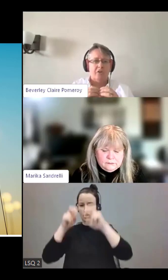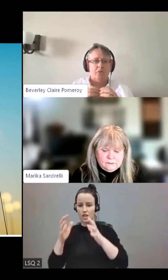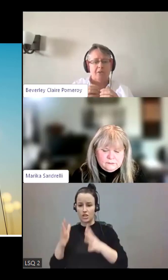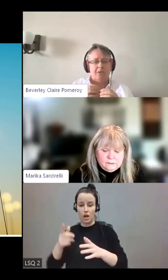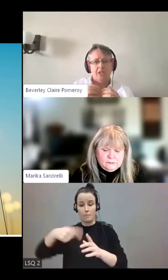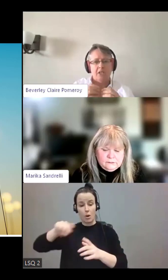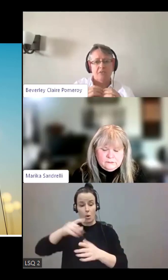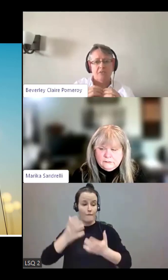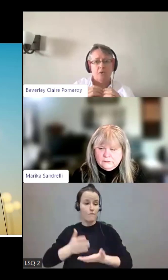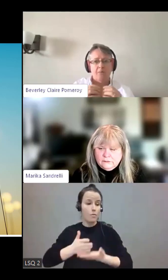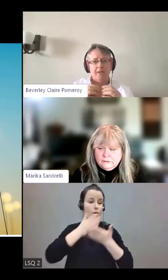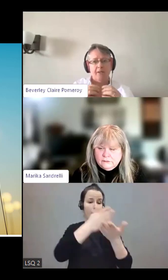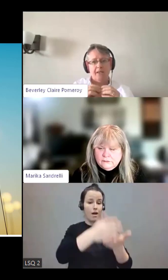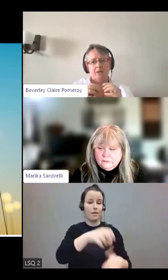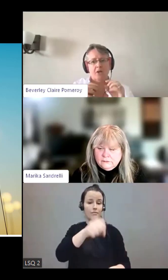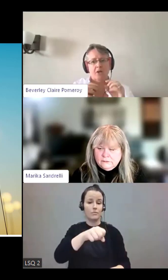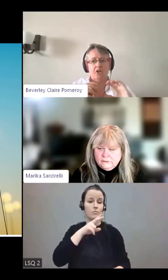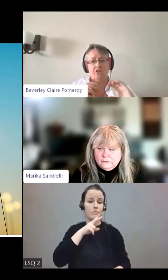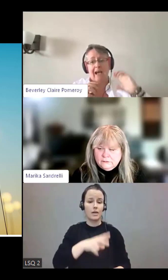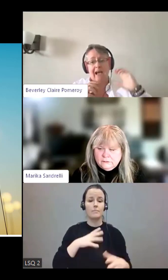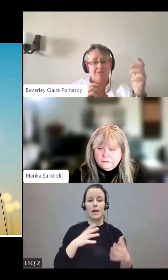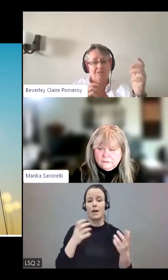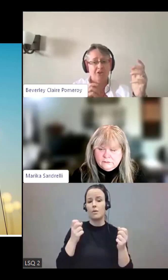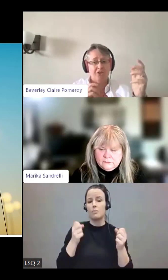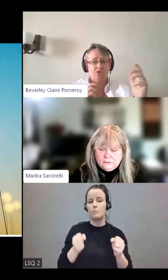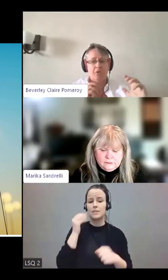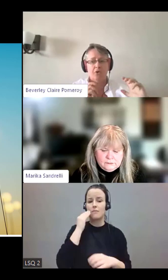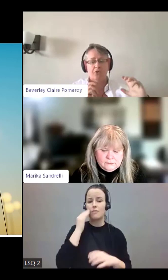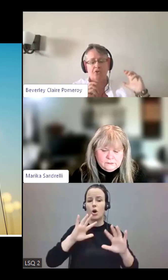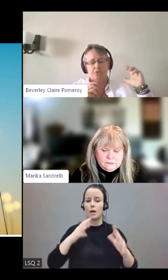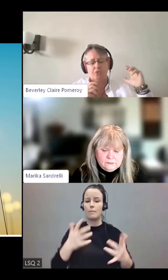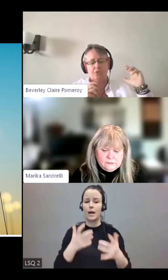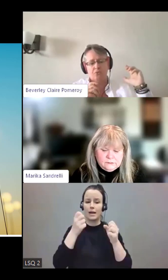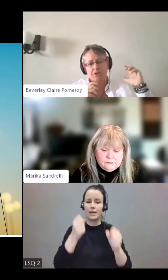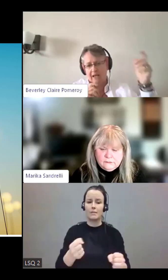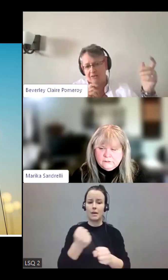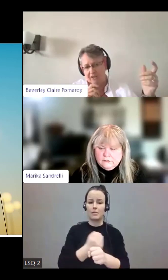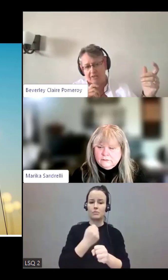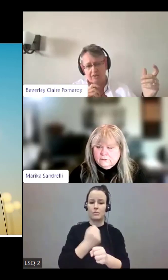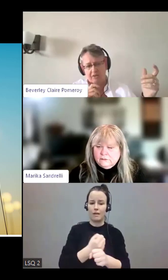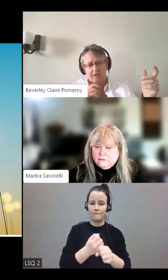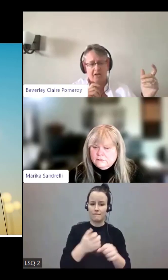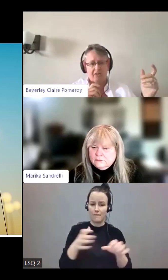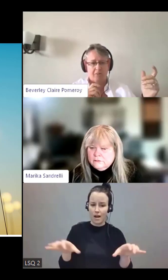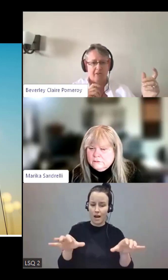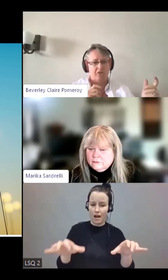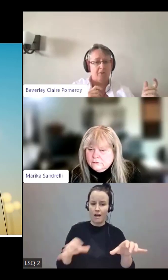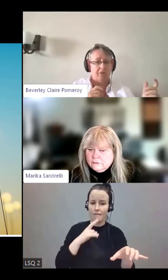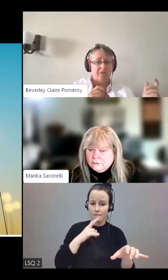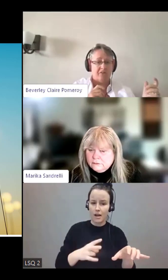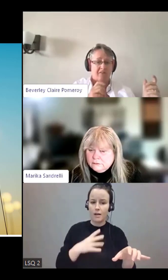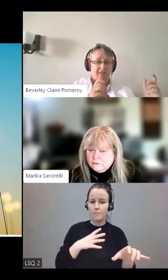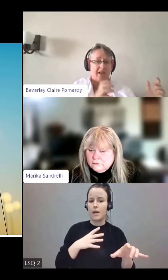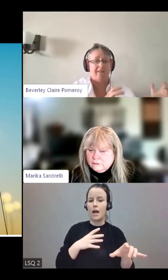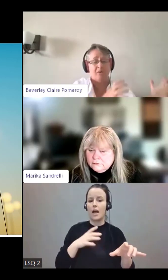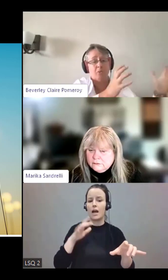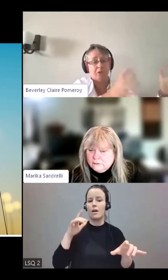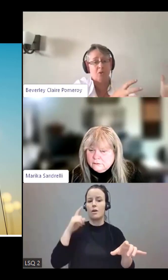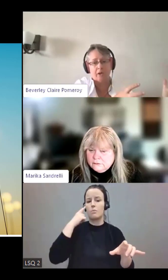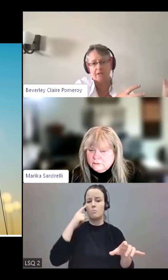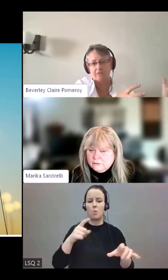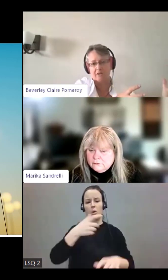importante et significative, mais pas seulement pour activer le traumatisme ou activer certaines des expériences qu'ils ont vécues